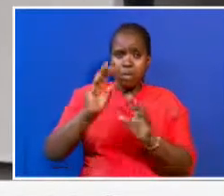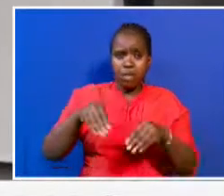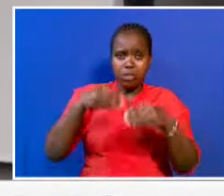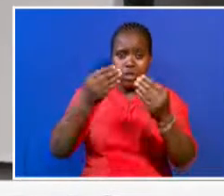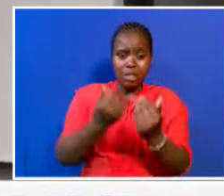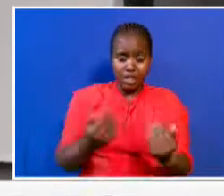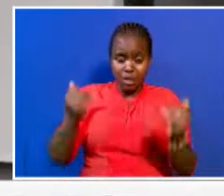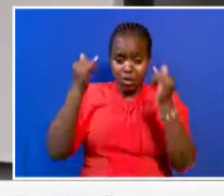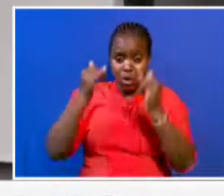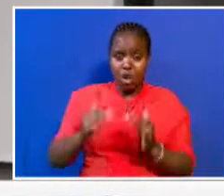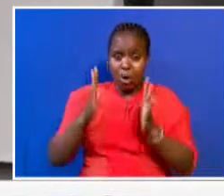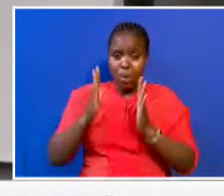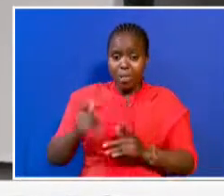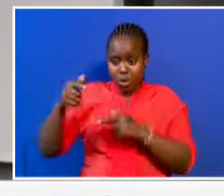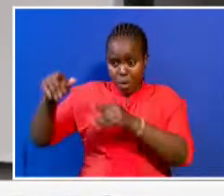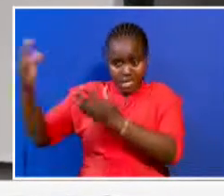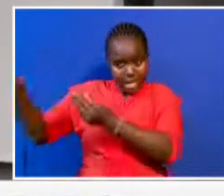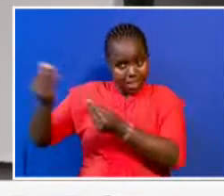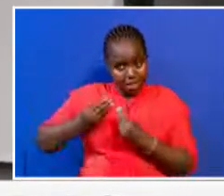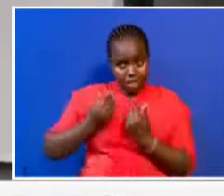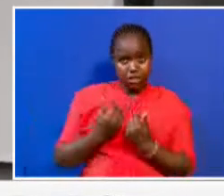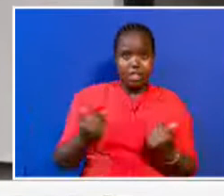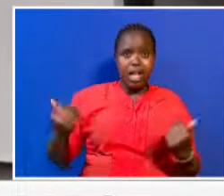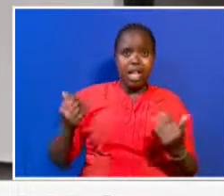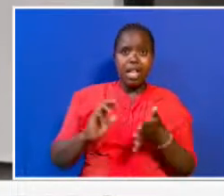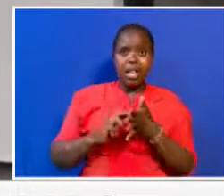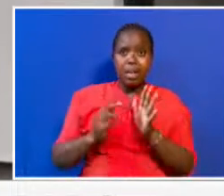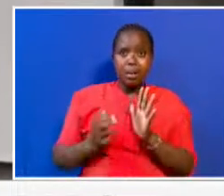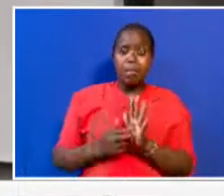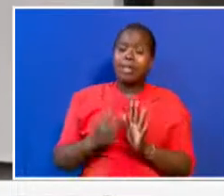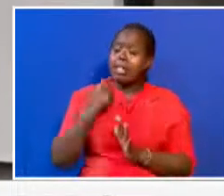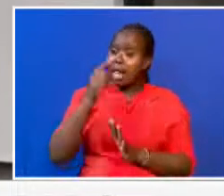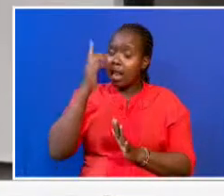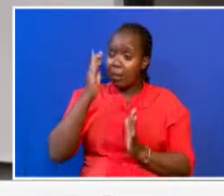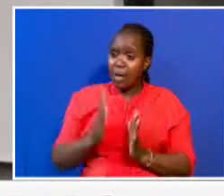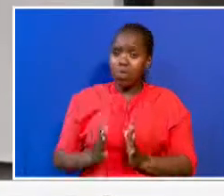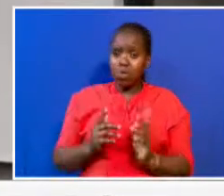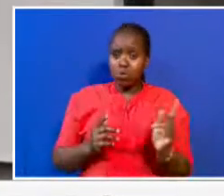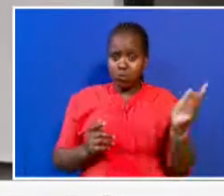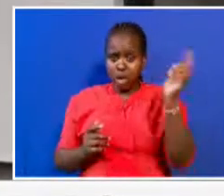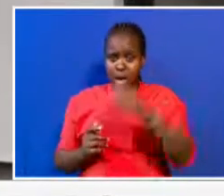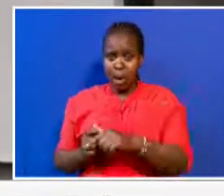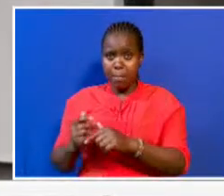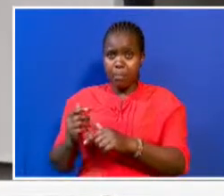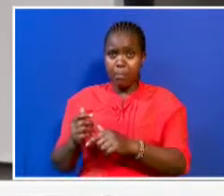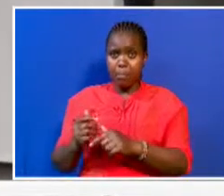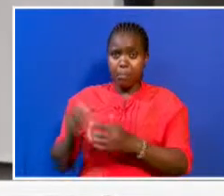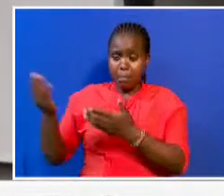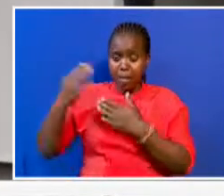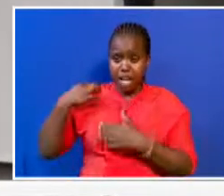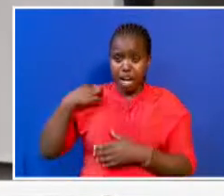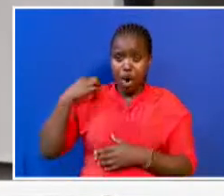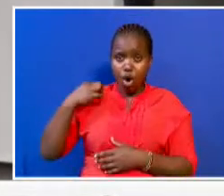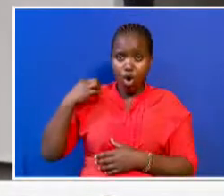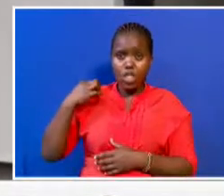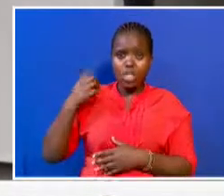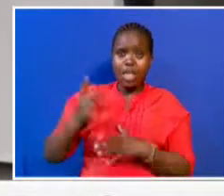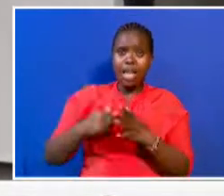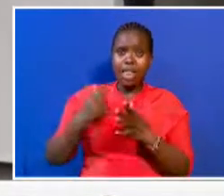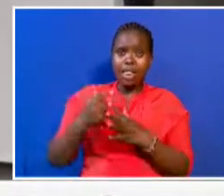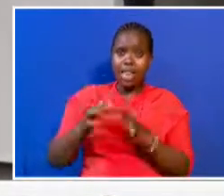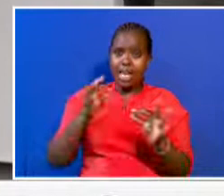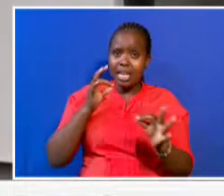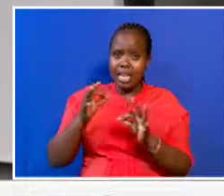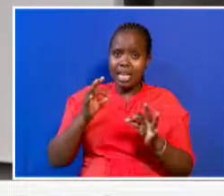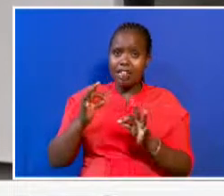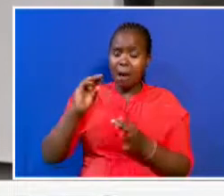mtu sijui. Wewe ndio uliniletea mtoto. Kwa hiyo fanya niwaambia tu huyo mtu akuje aniletee nguo zake na anilete kama